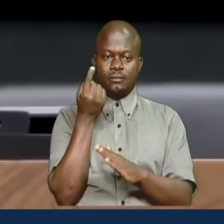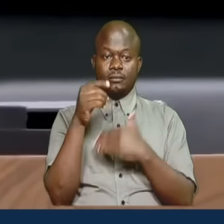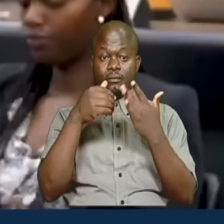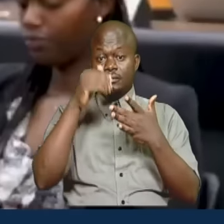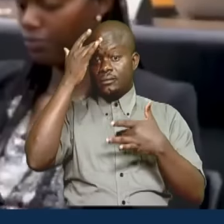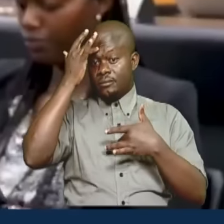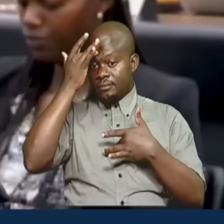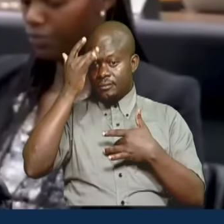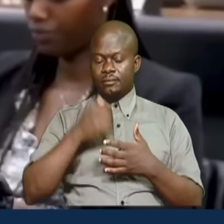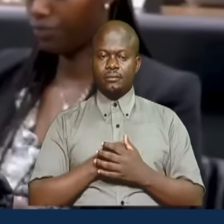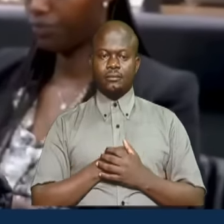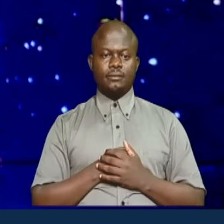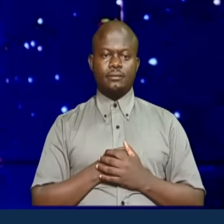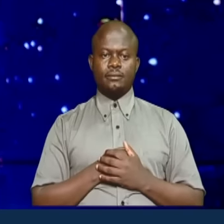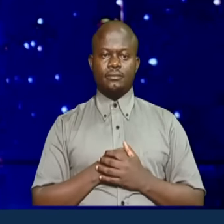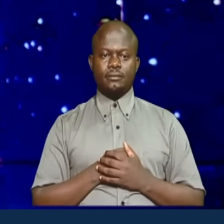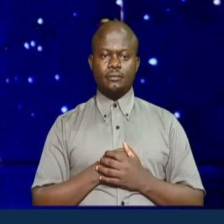ucyandura.